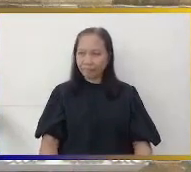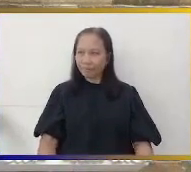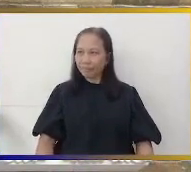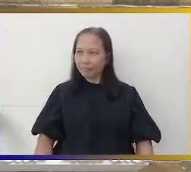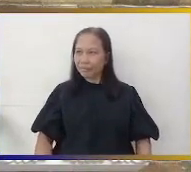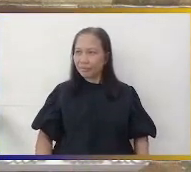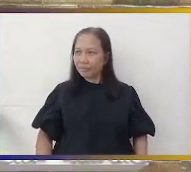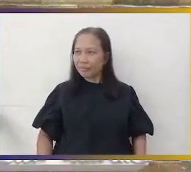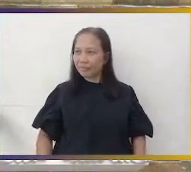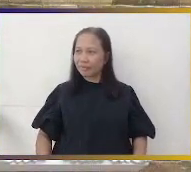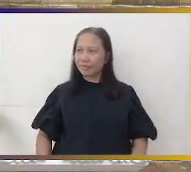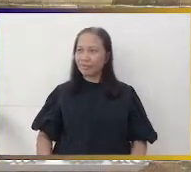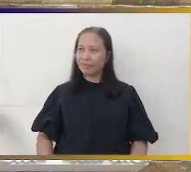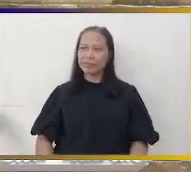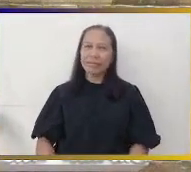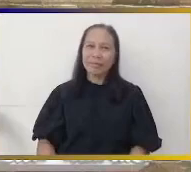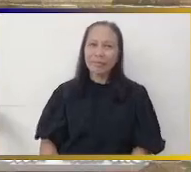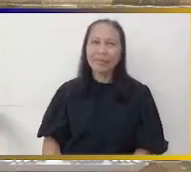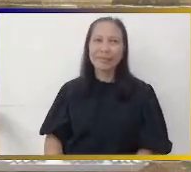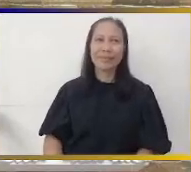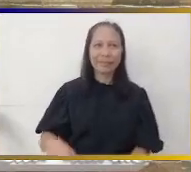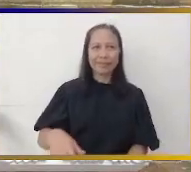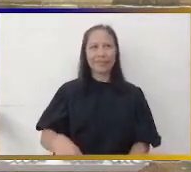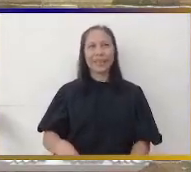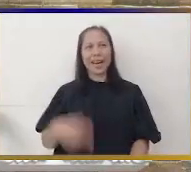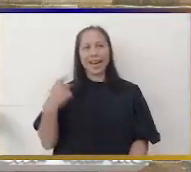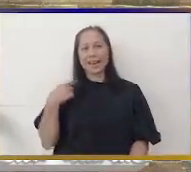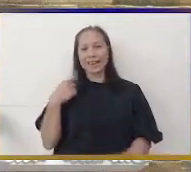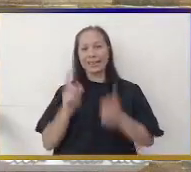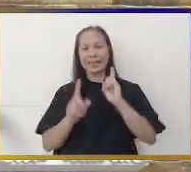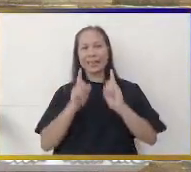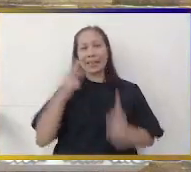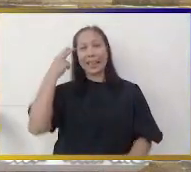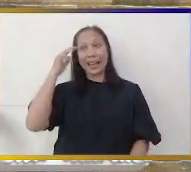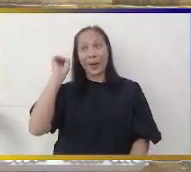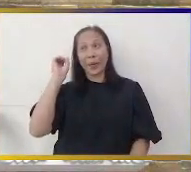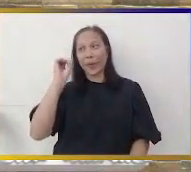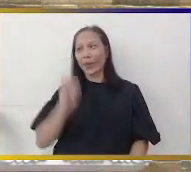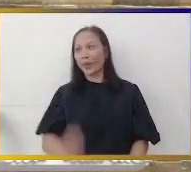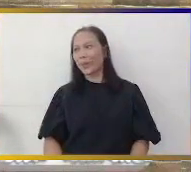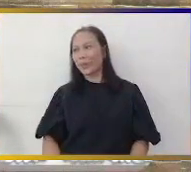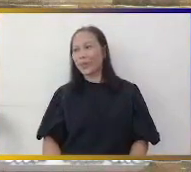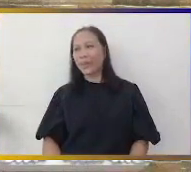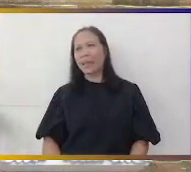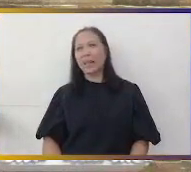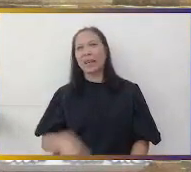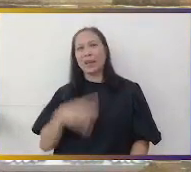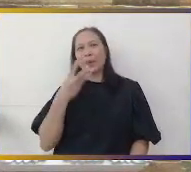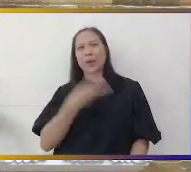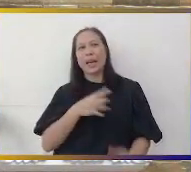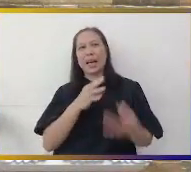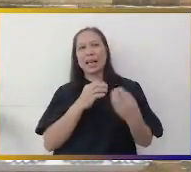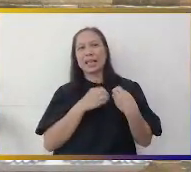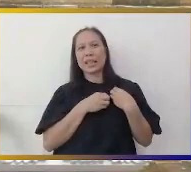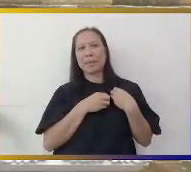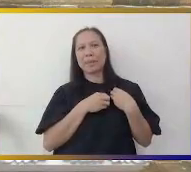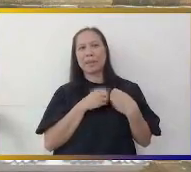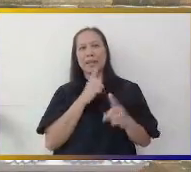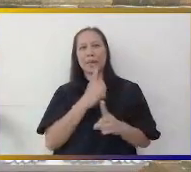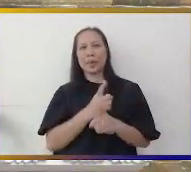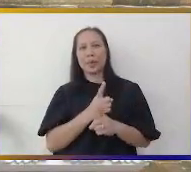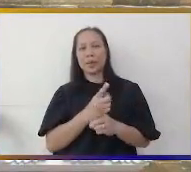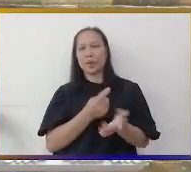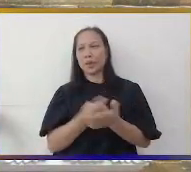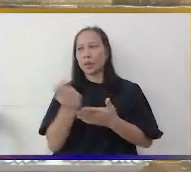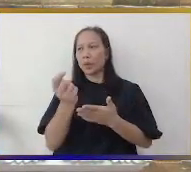simbahan kausap ba tayo naguusap ba tayo mga kapatid Amen sa natin yung realidad lahat po ito itulong sa atin